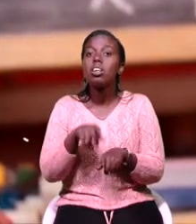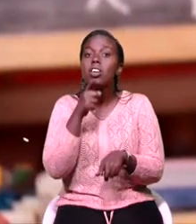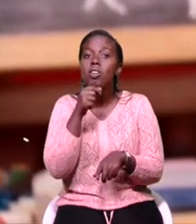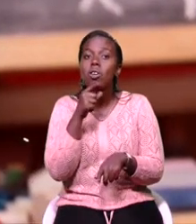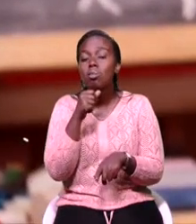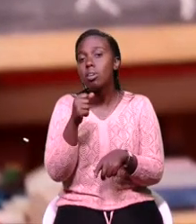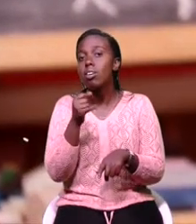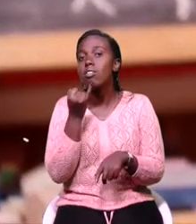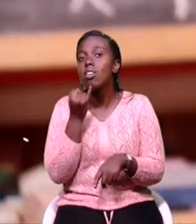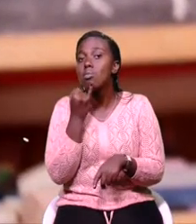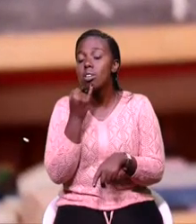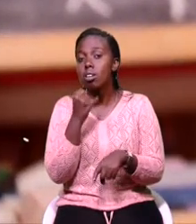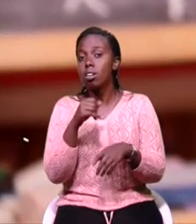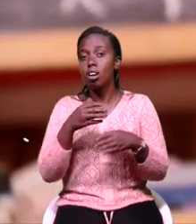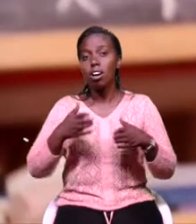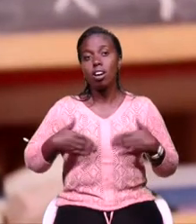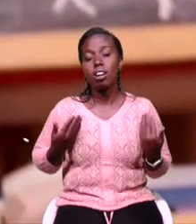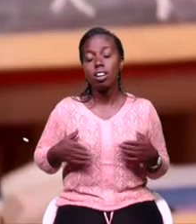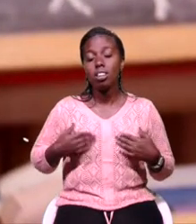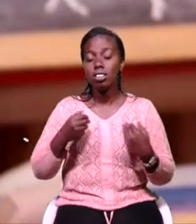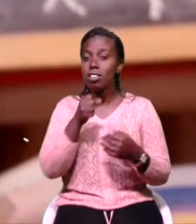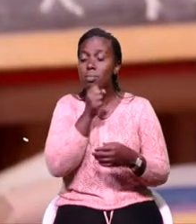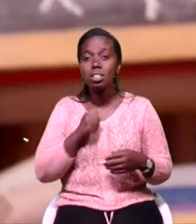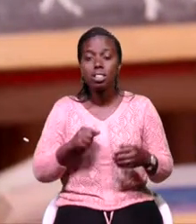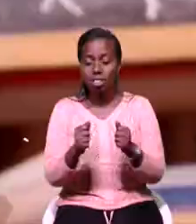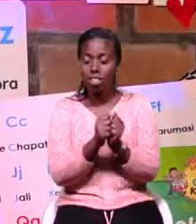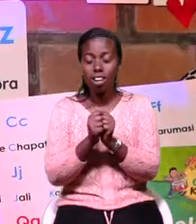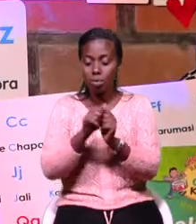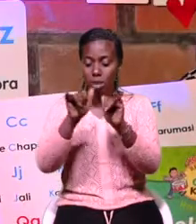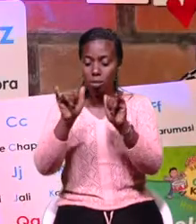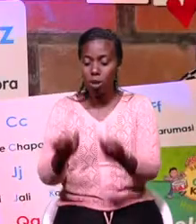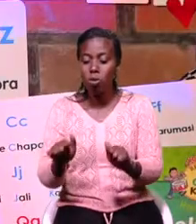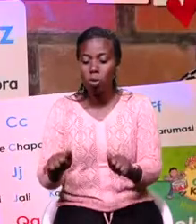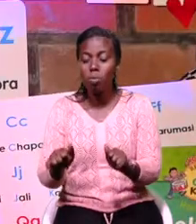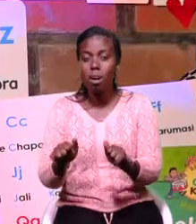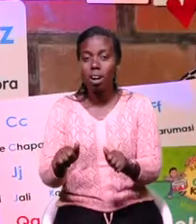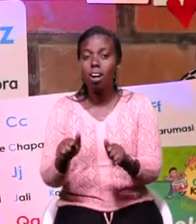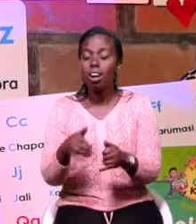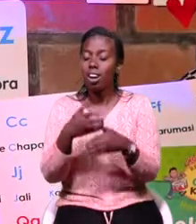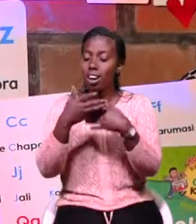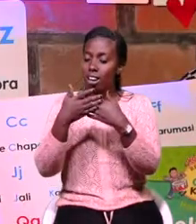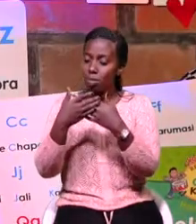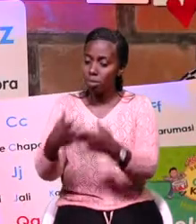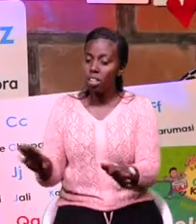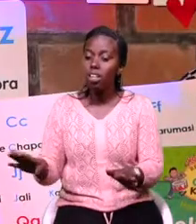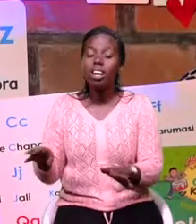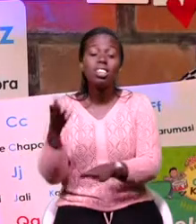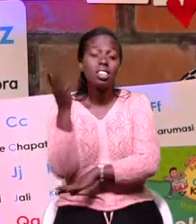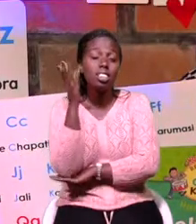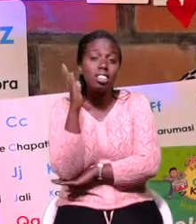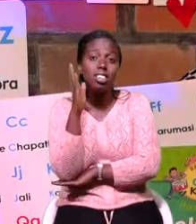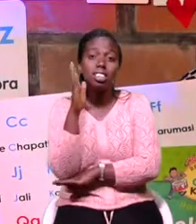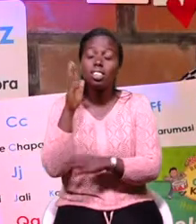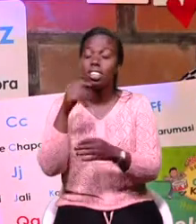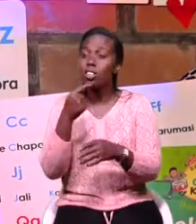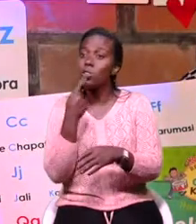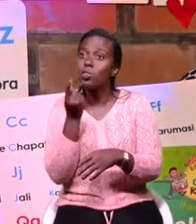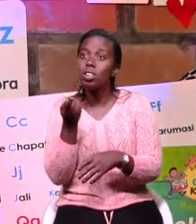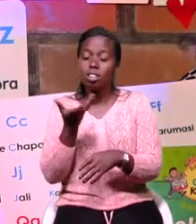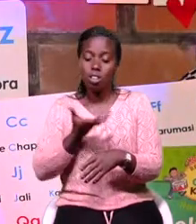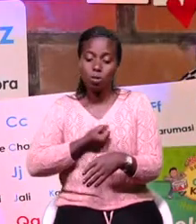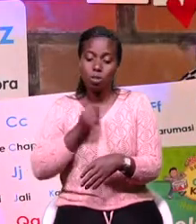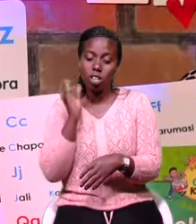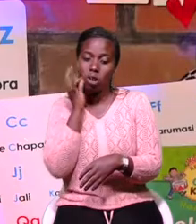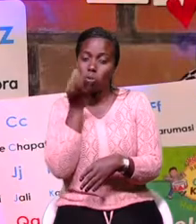arishima aranezerwa nuko basazira hamwe bigumira aho sijye wahera hahera iki giti kigira